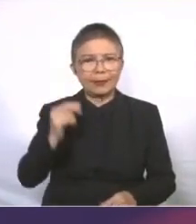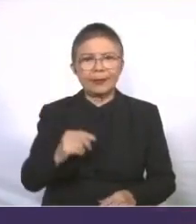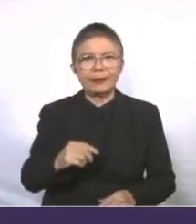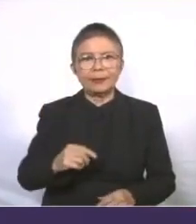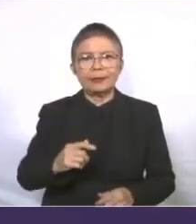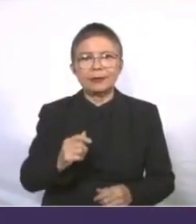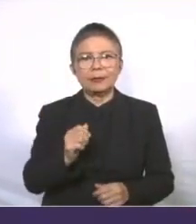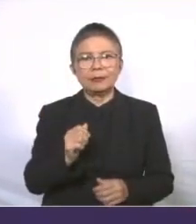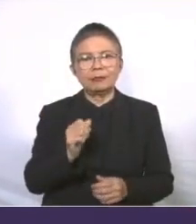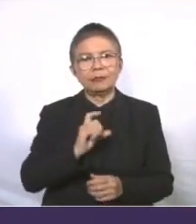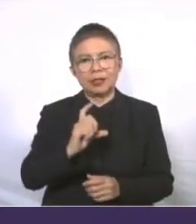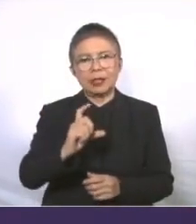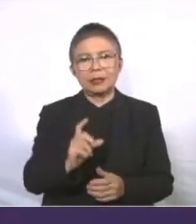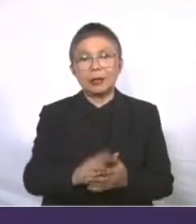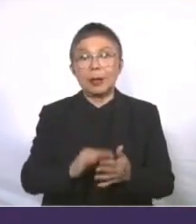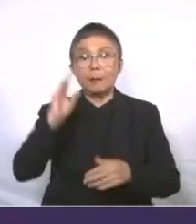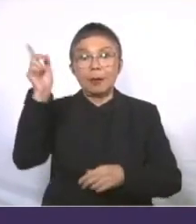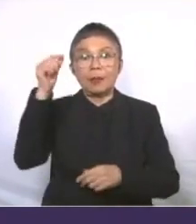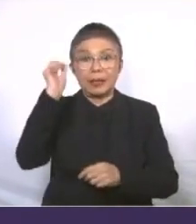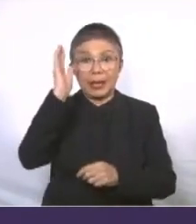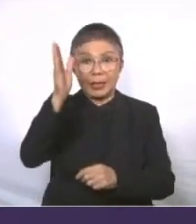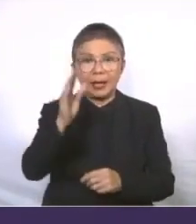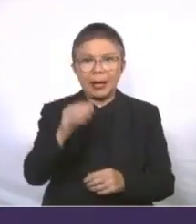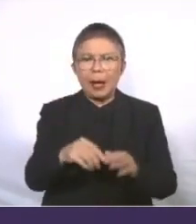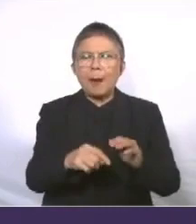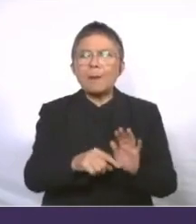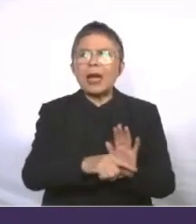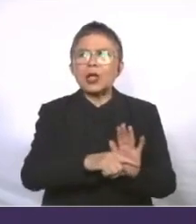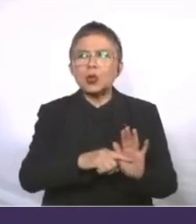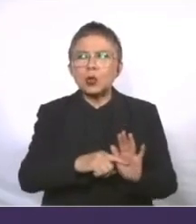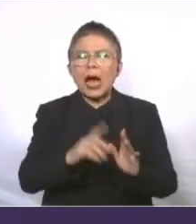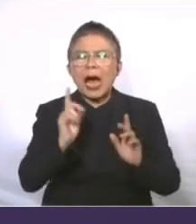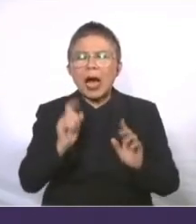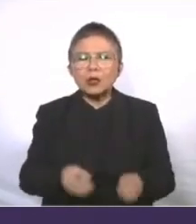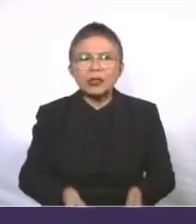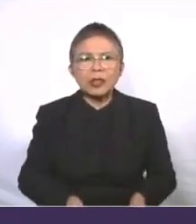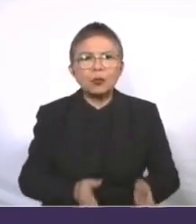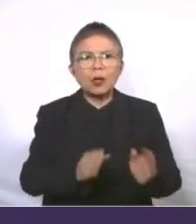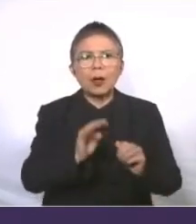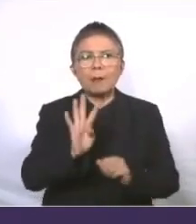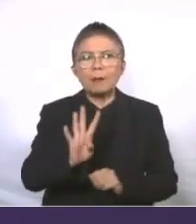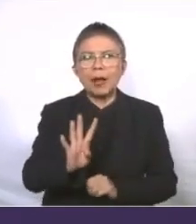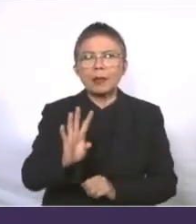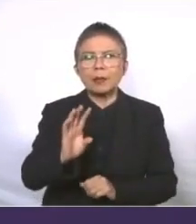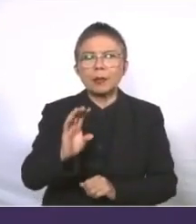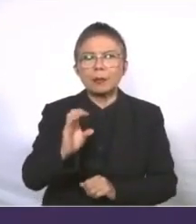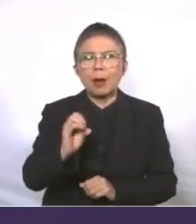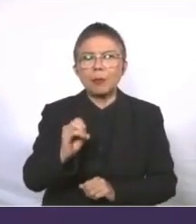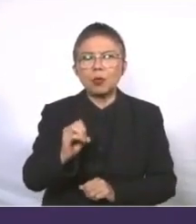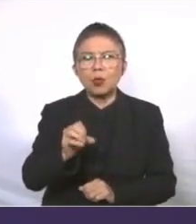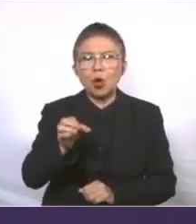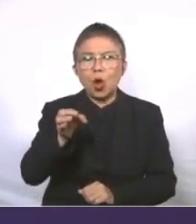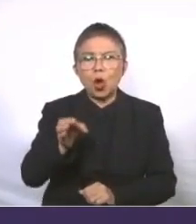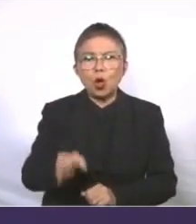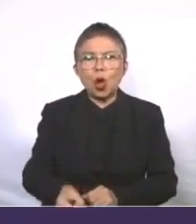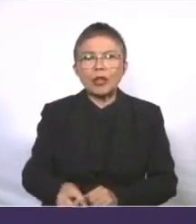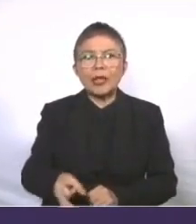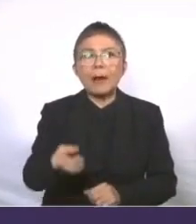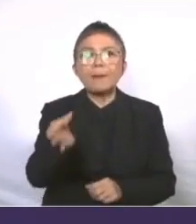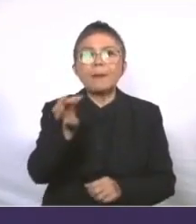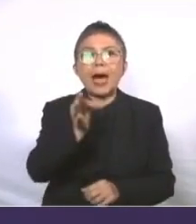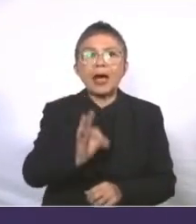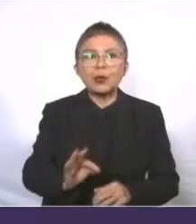dalam pemerintahan yang akan datang Min harus dibangun 40 Kota Baru yang